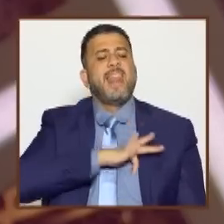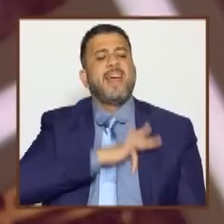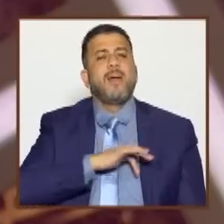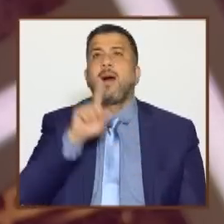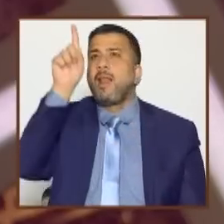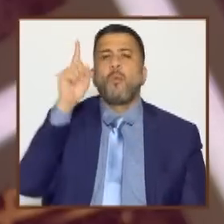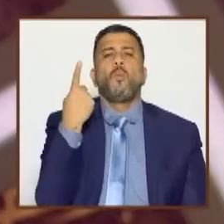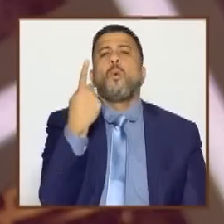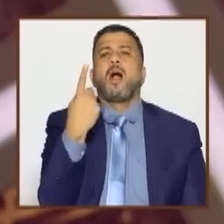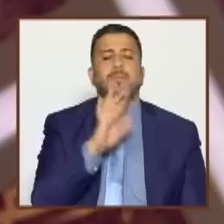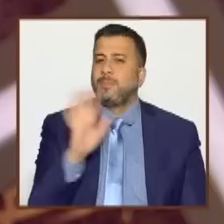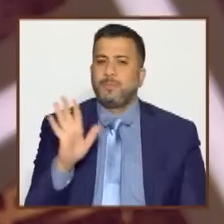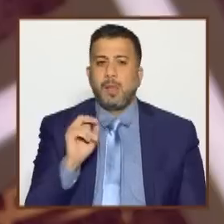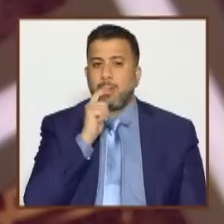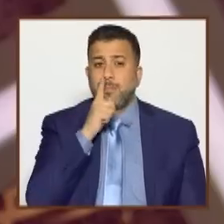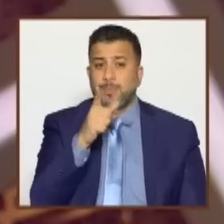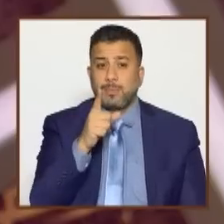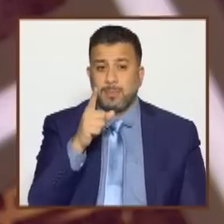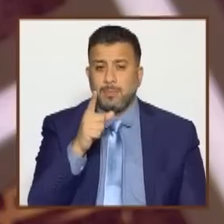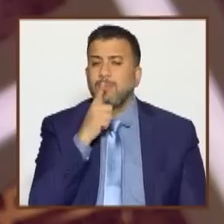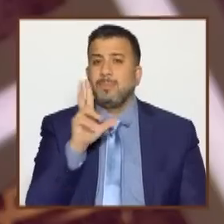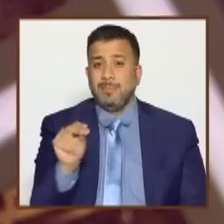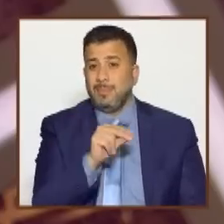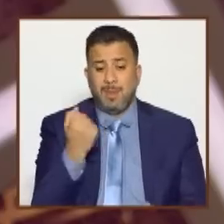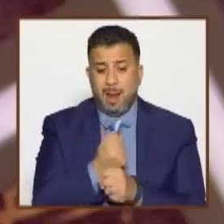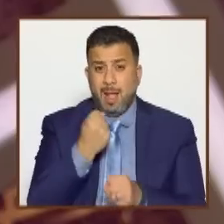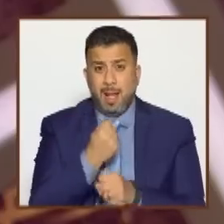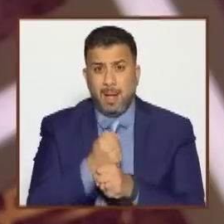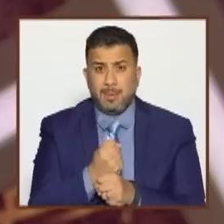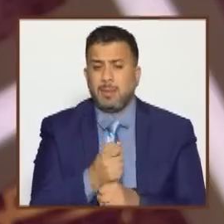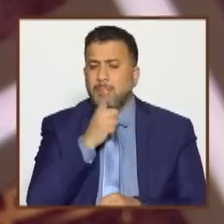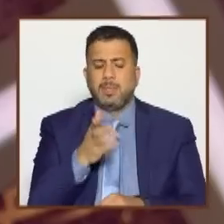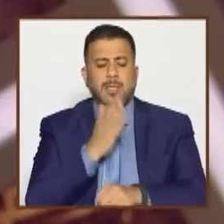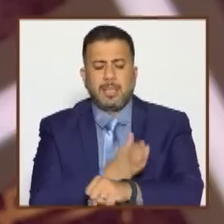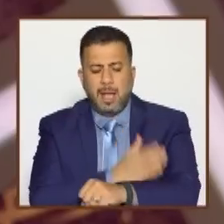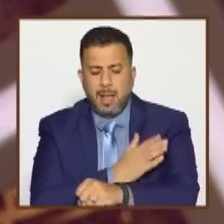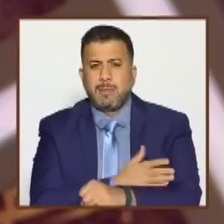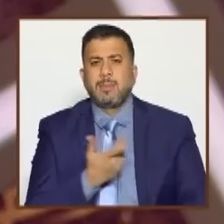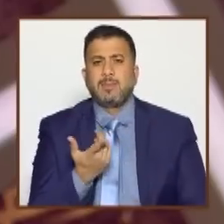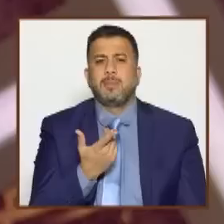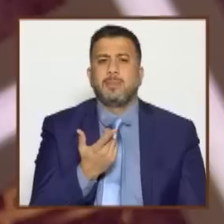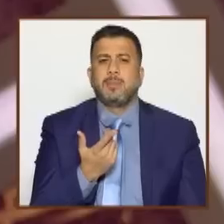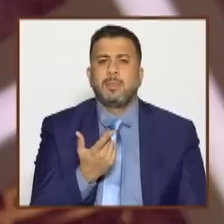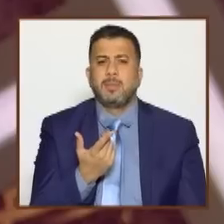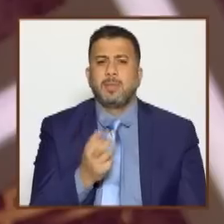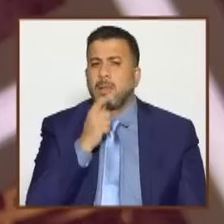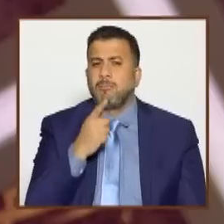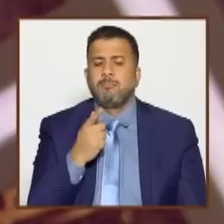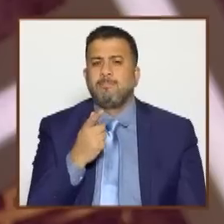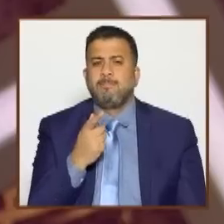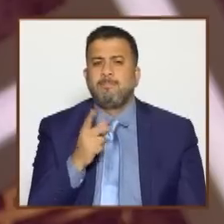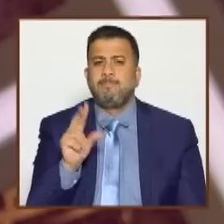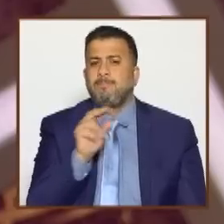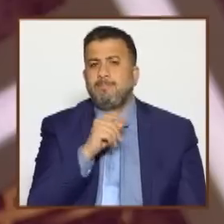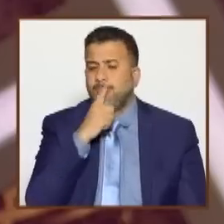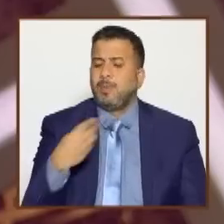الذي ذهبت عليه نيته ليس له من عمله إلا التعب والنصب والبذل الذي